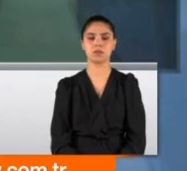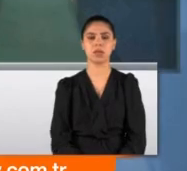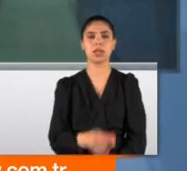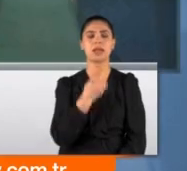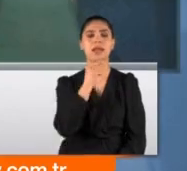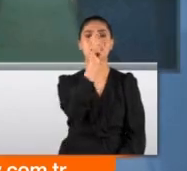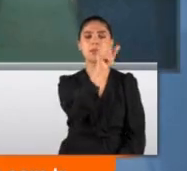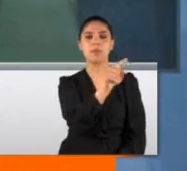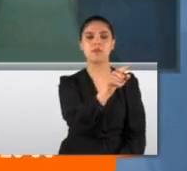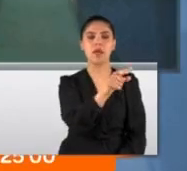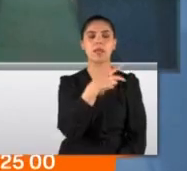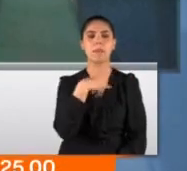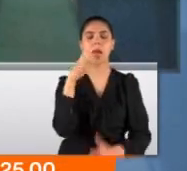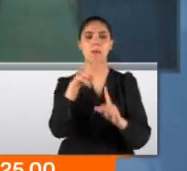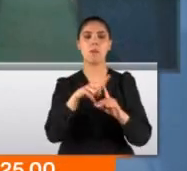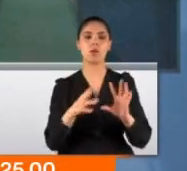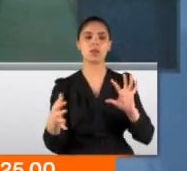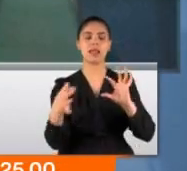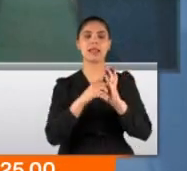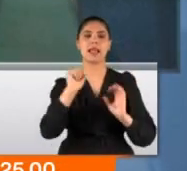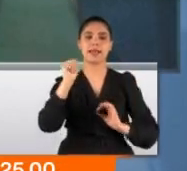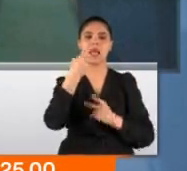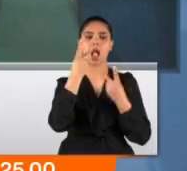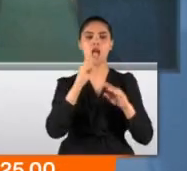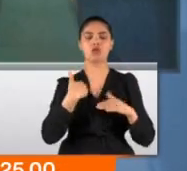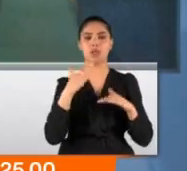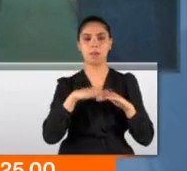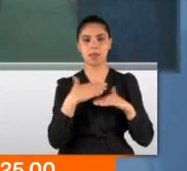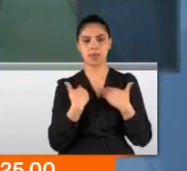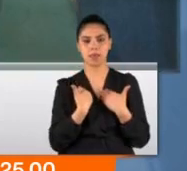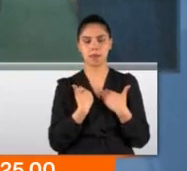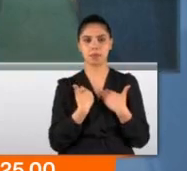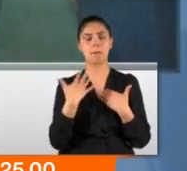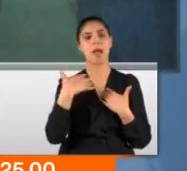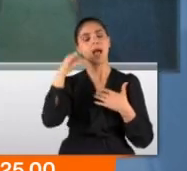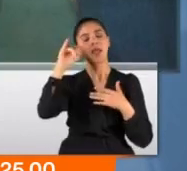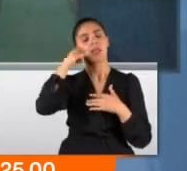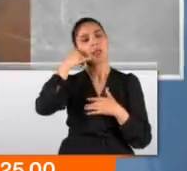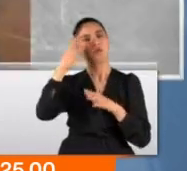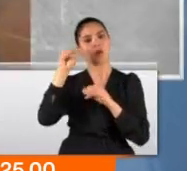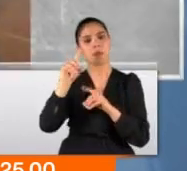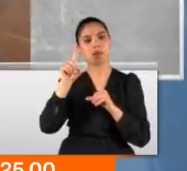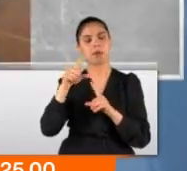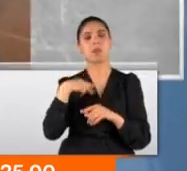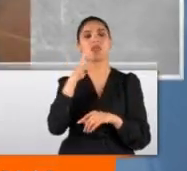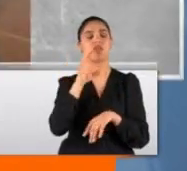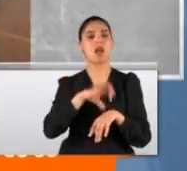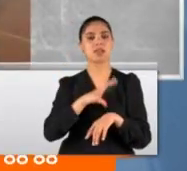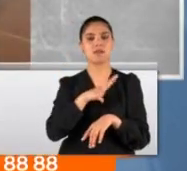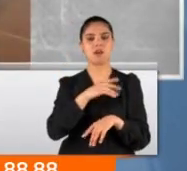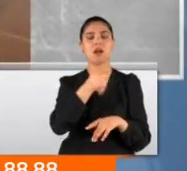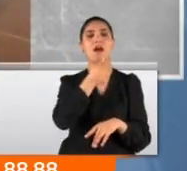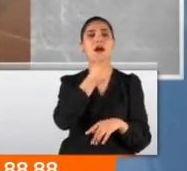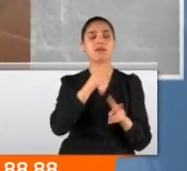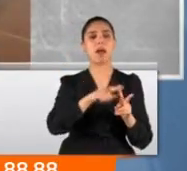ben polisle ilgili gerekli açıklamayı yaptım. Ben kapatmak durumundayım, şeker hastasıyım. Nadir Ün suçlamaların